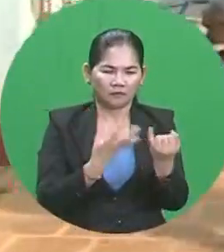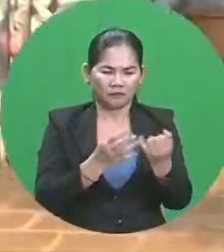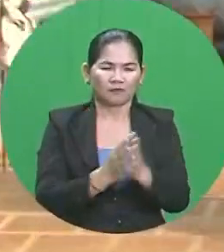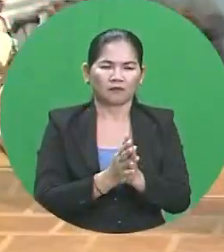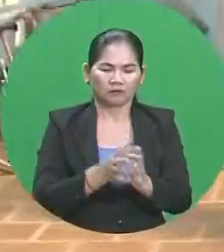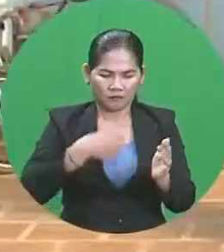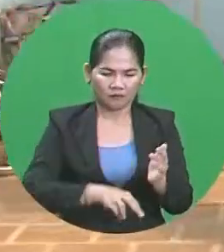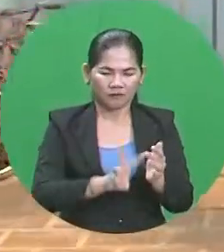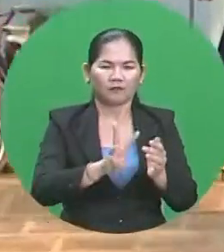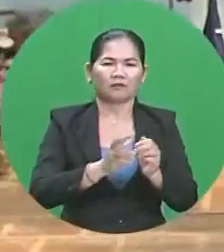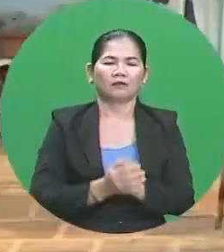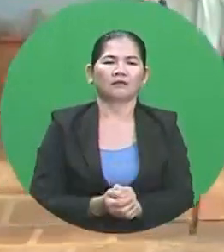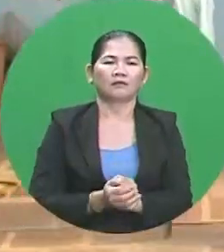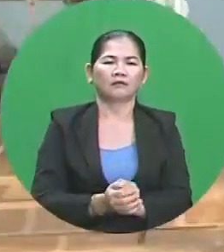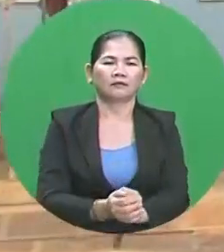ក្នុងការចិញ្ចឹមទារកផ្លោះ 3 នាក់